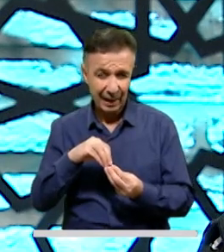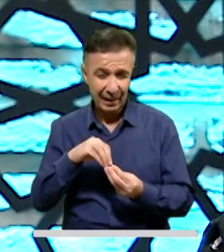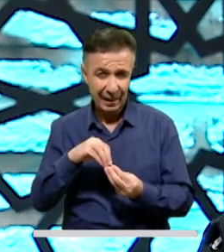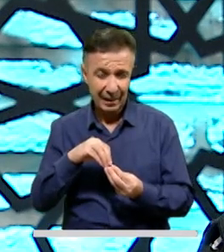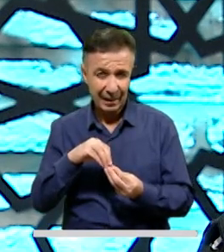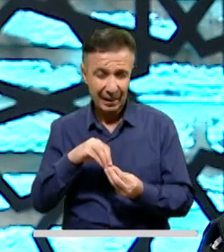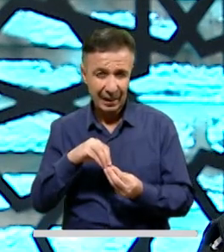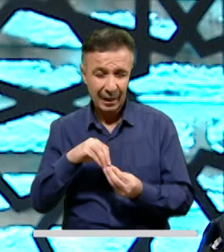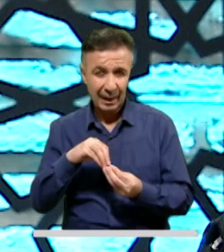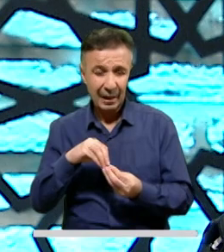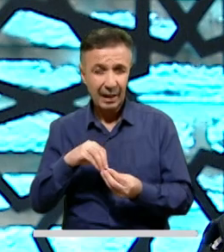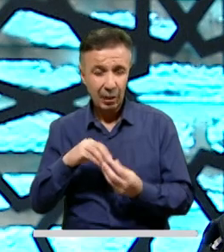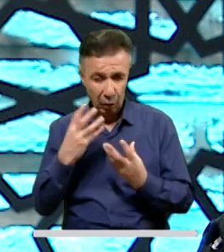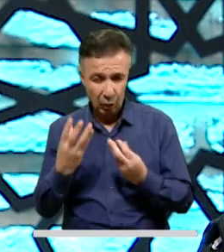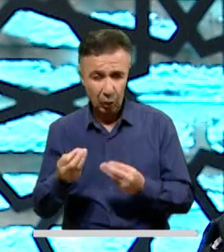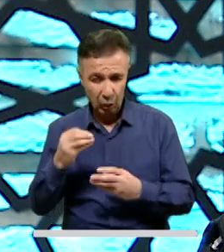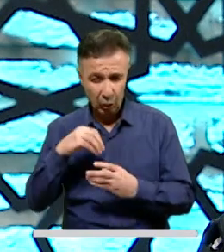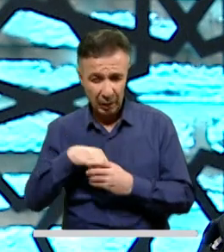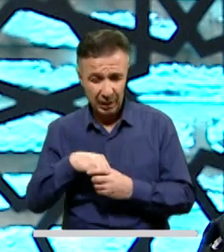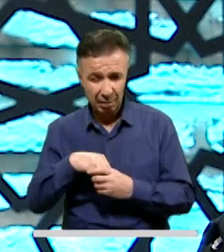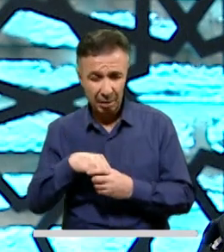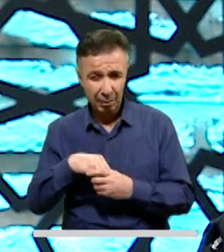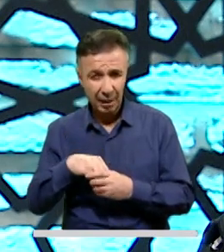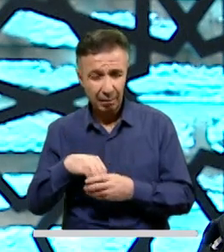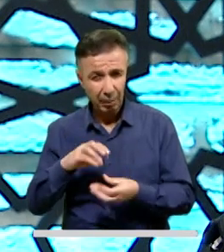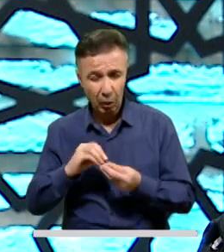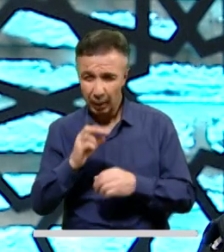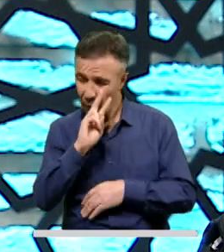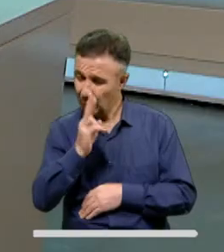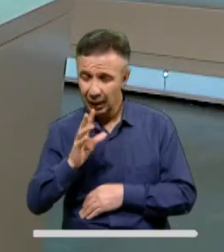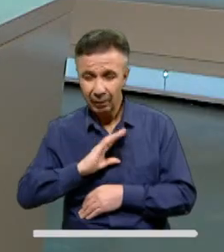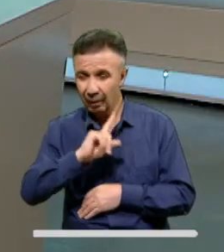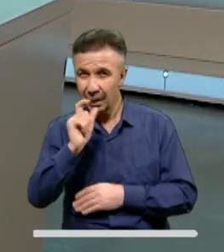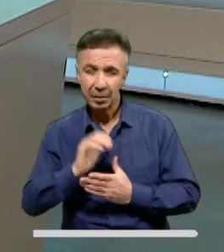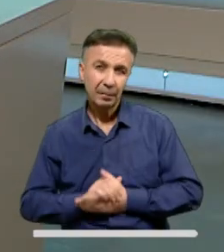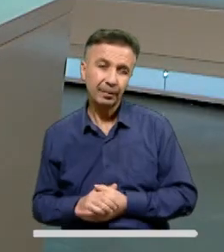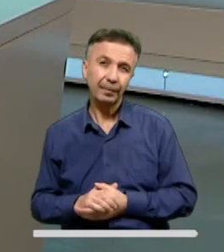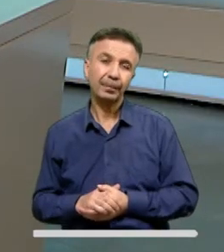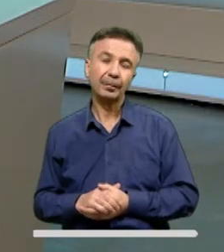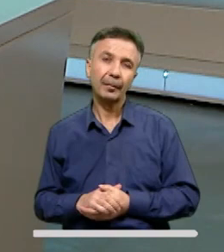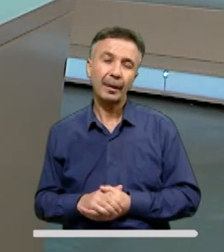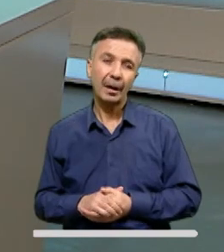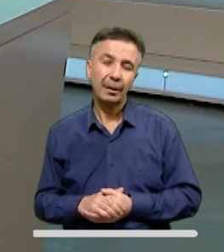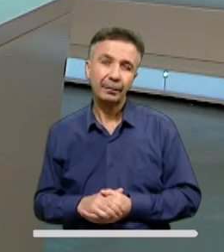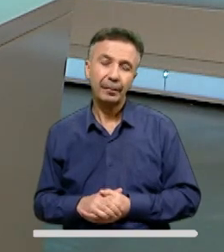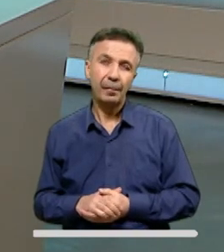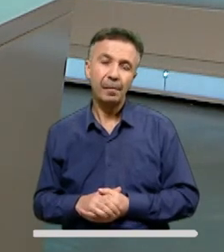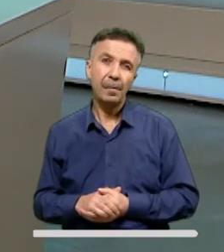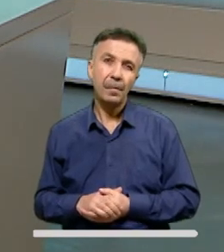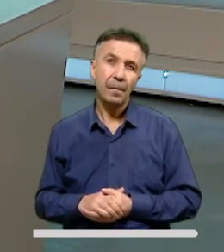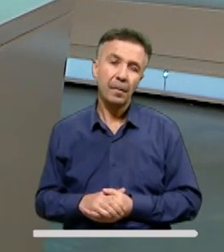mu acaba? Bu bizim için hayırlı bir durum mudur yoksa şer bir durum mudur demişlerdi. Tahir Bey'in sorusu da bu minvalde. Ne dersiniz